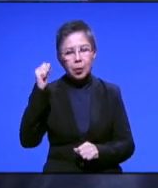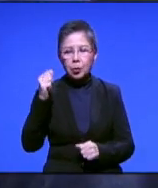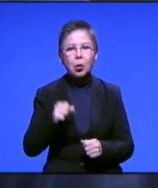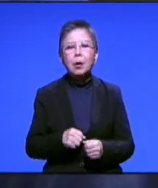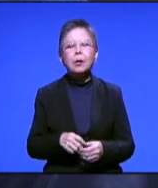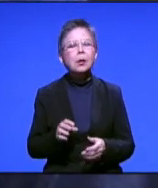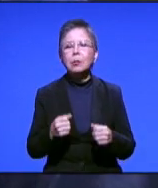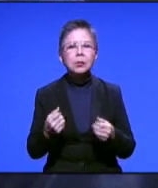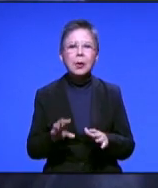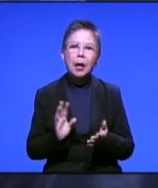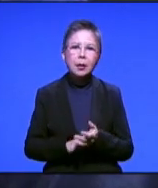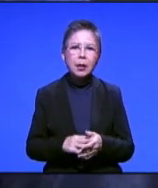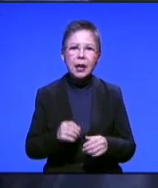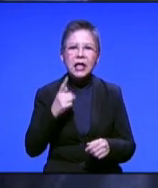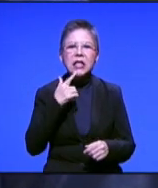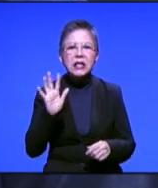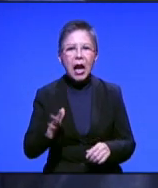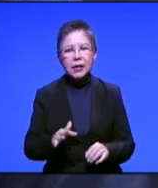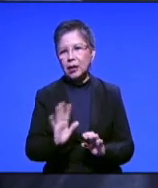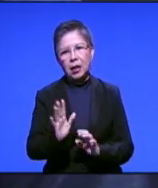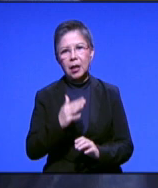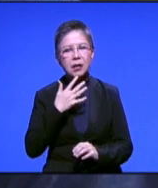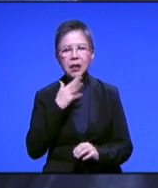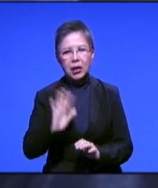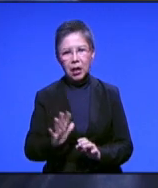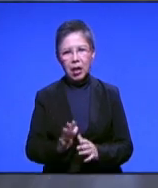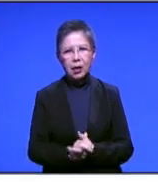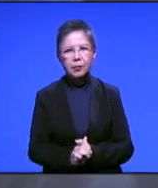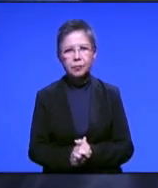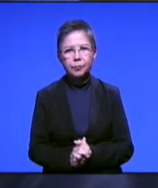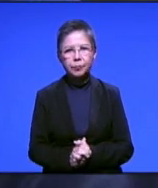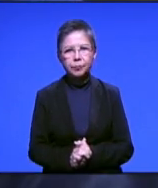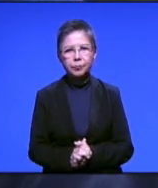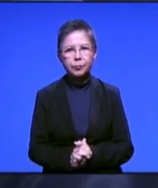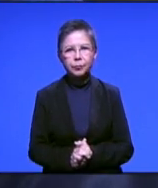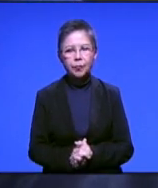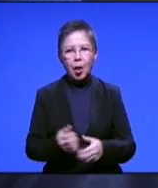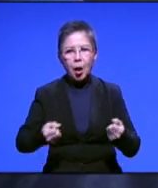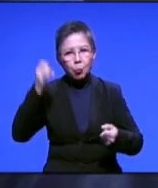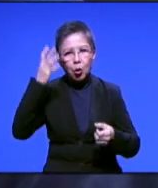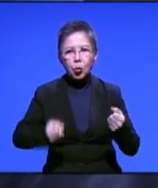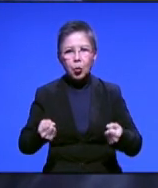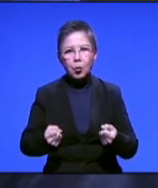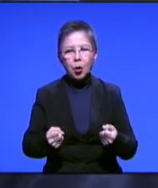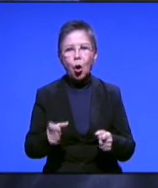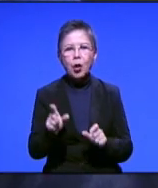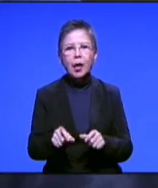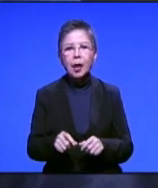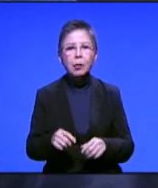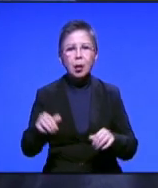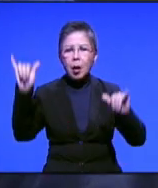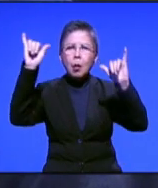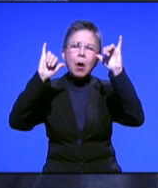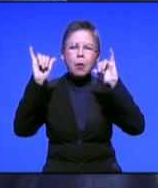musibah dan tidak ada unsur kesengajaan sama sekali. Pengemudi mobil itu adalah orang yang mabuk